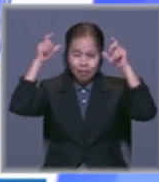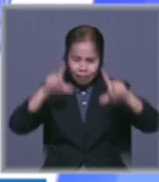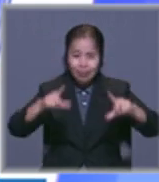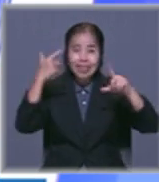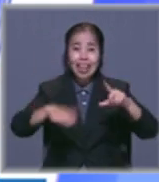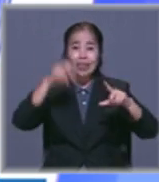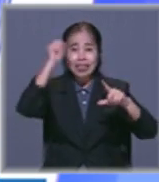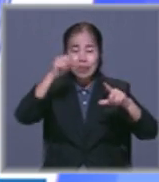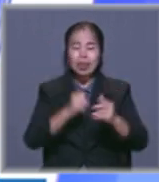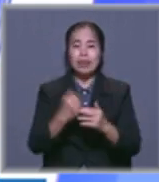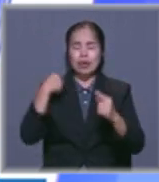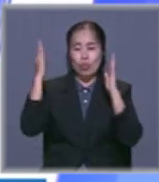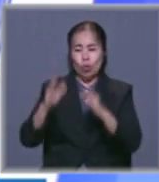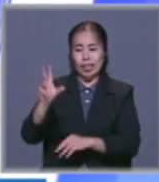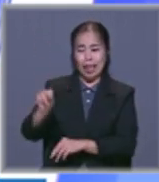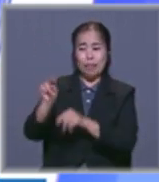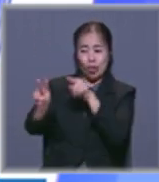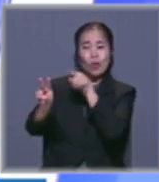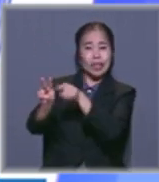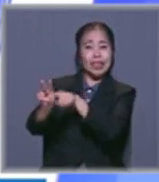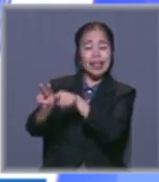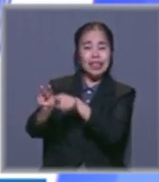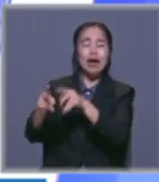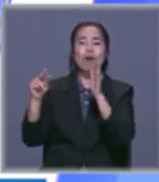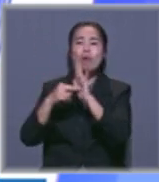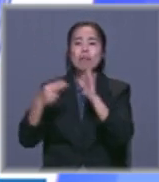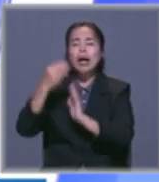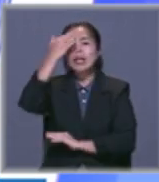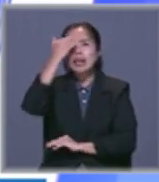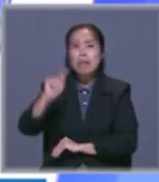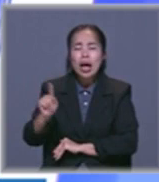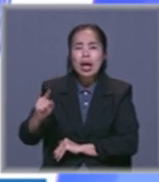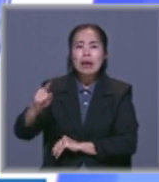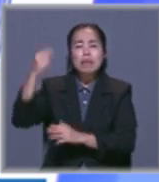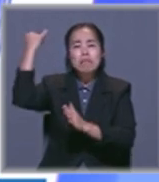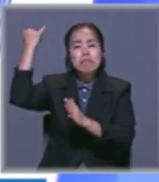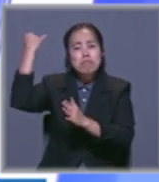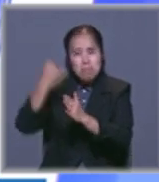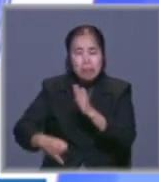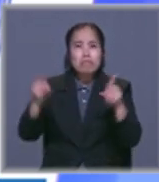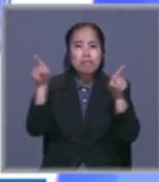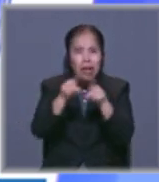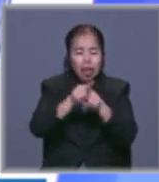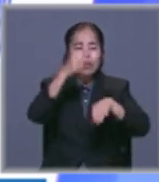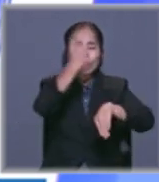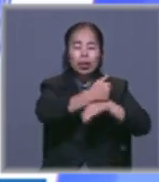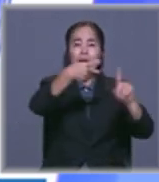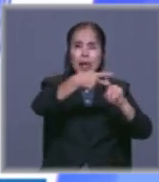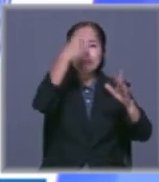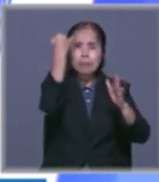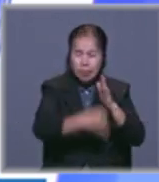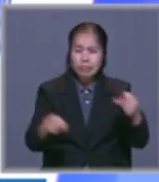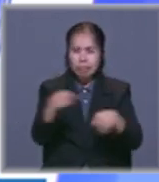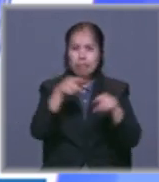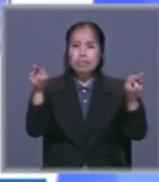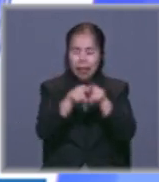าใน32คนที่ไม่โดนนั้นเขาไม่โดนระงับการปฏิบัติหน้าที่ด้วยขณะที่ธนาธรจึงรุ่งเรืองกิจหัวหน้าพร